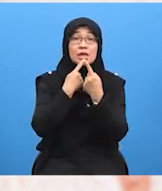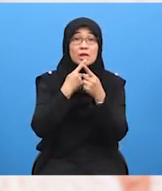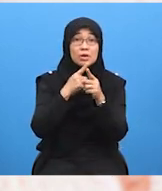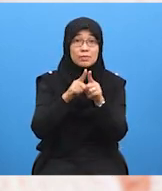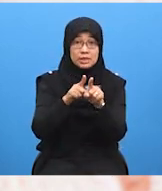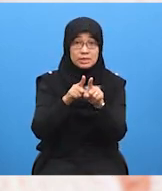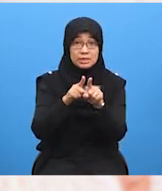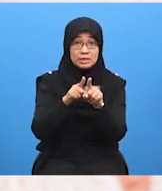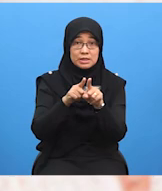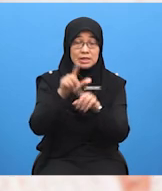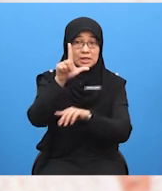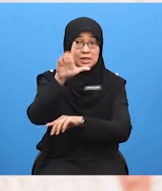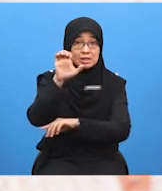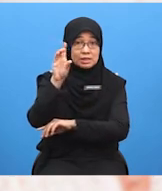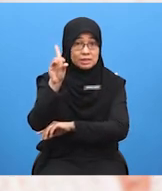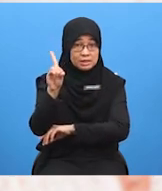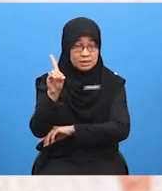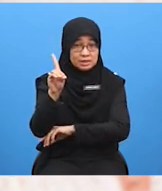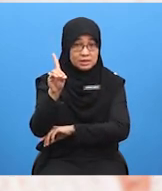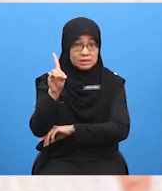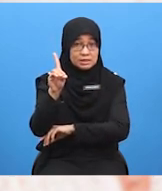Jawapannya adalah LED,